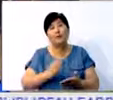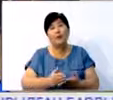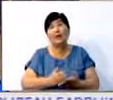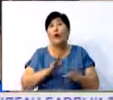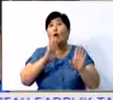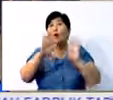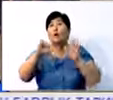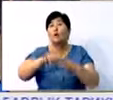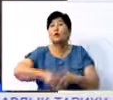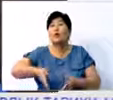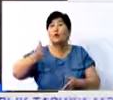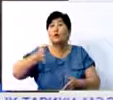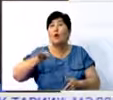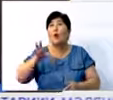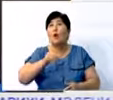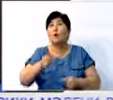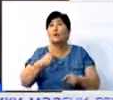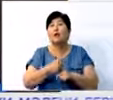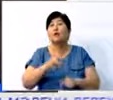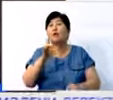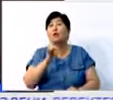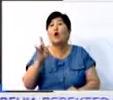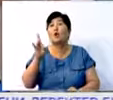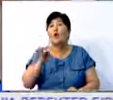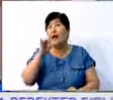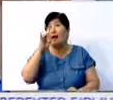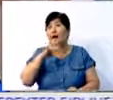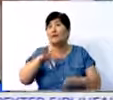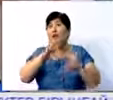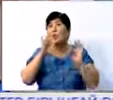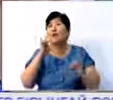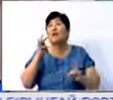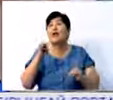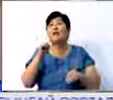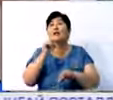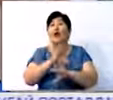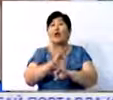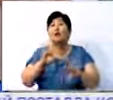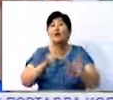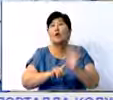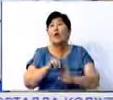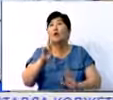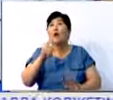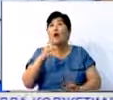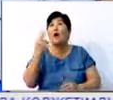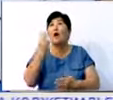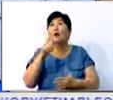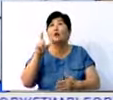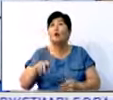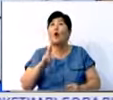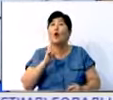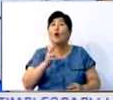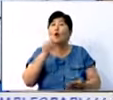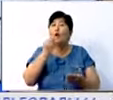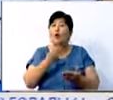сөз алған облыс әкімінің орынбасары Руслан Рүстемов қазақ бейнелі өнерінің тарихына тоқталып өтті. Сондай ақ Ноғайлық суретші Қойлақаевтың